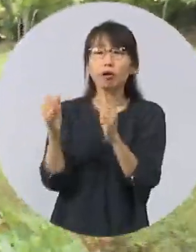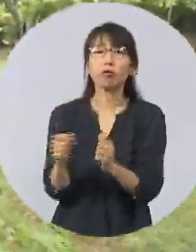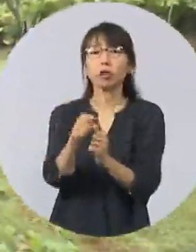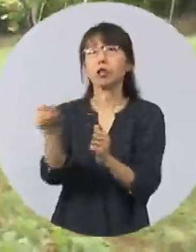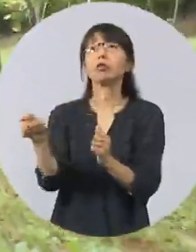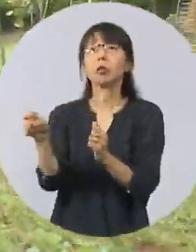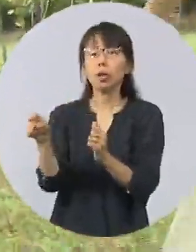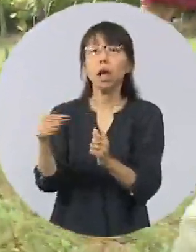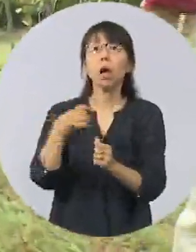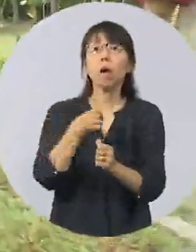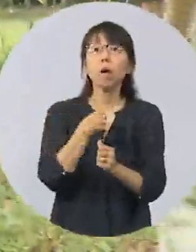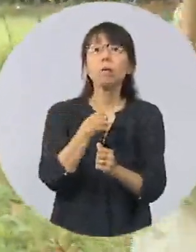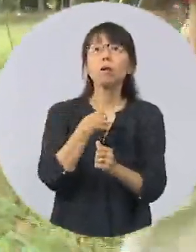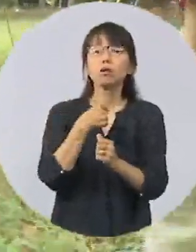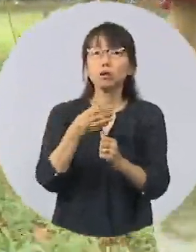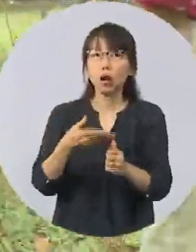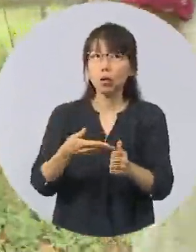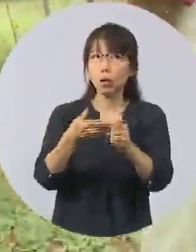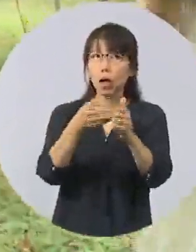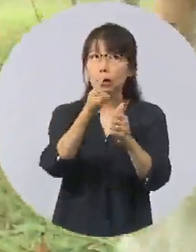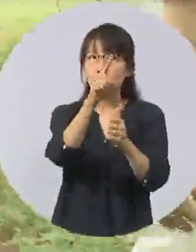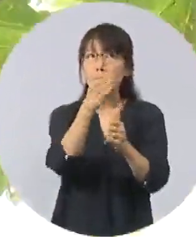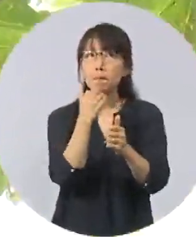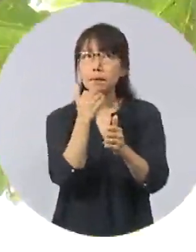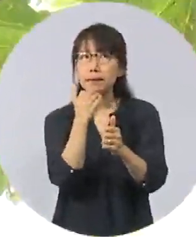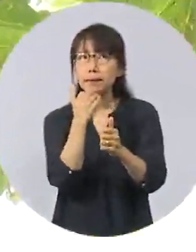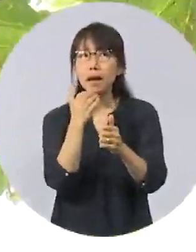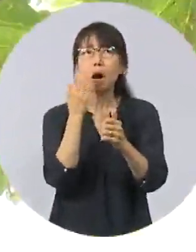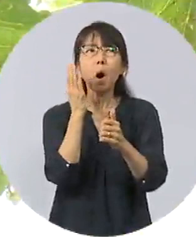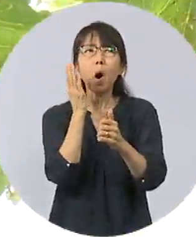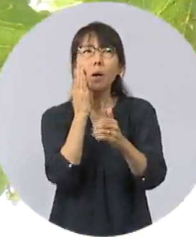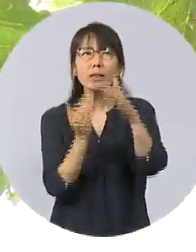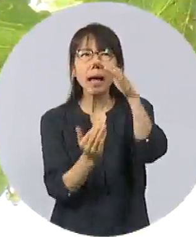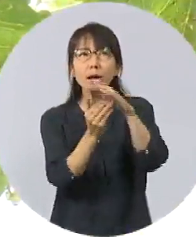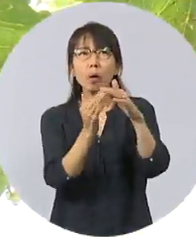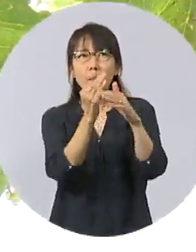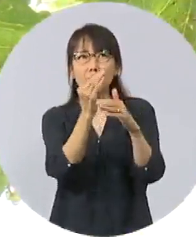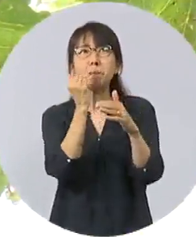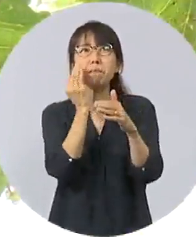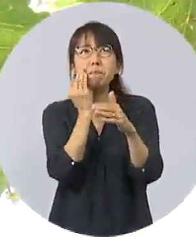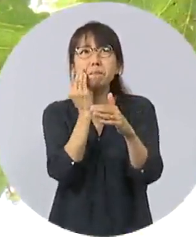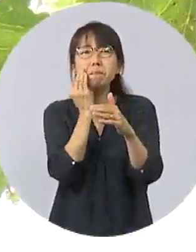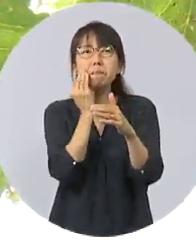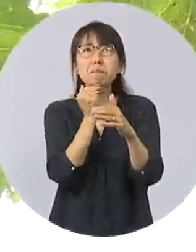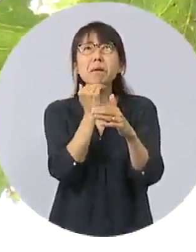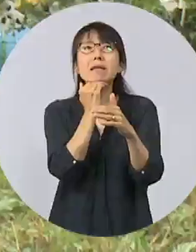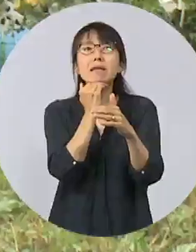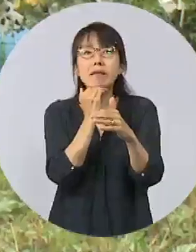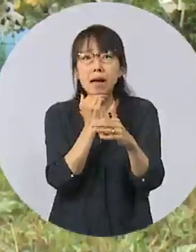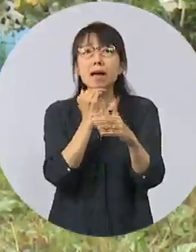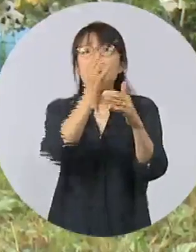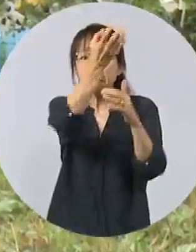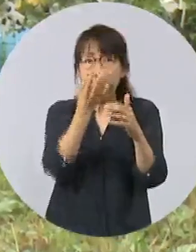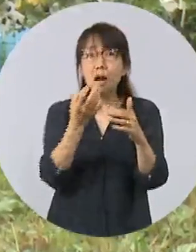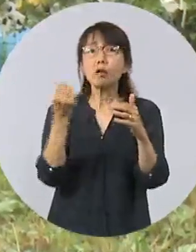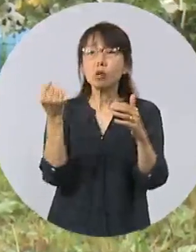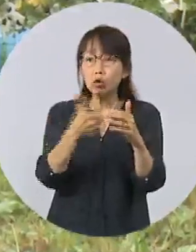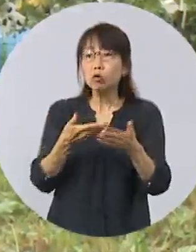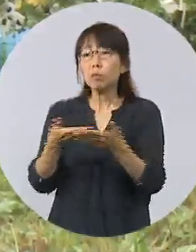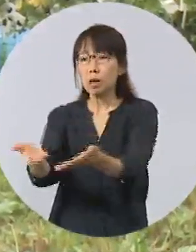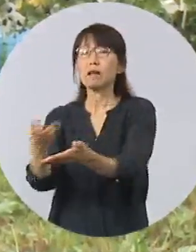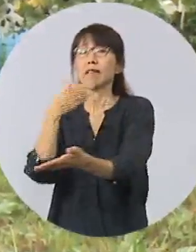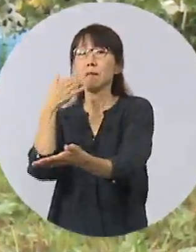最高に美味しい完熟の状態まで待って取って、でお客さんもすぐ買ってくれるんで、そこが一番の魅力だとは思います